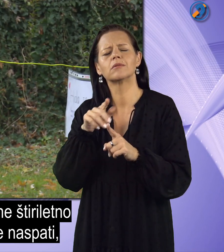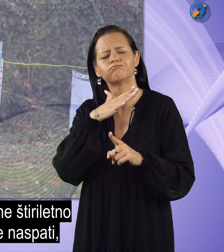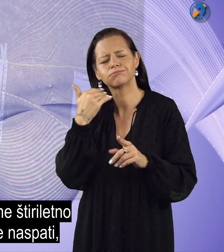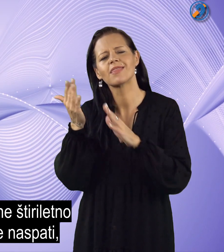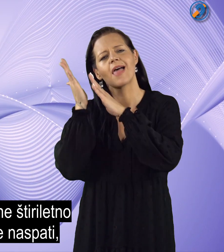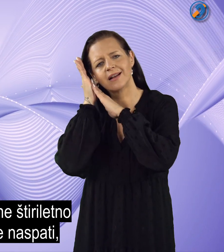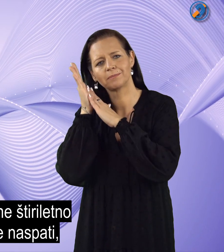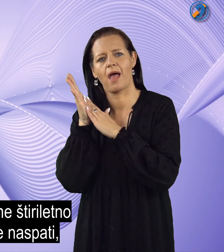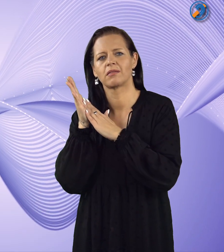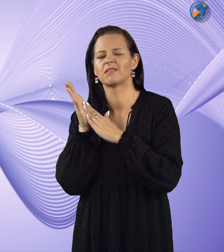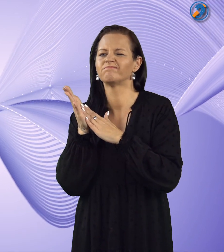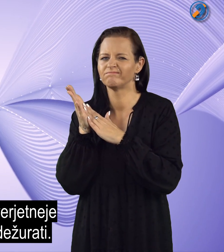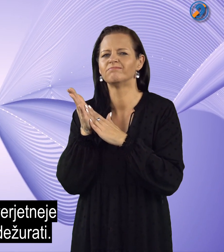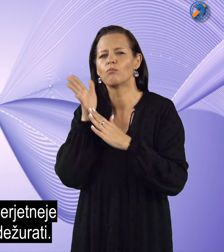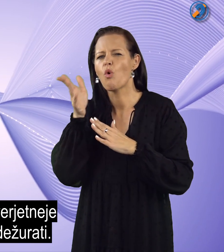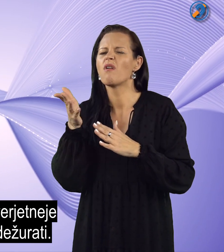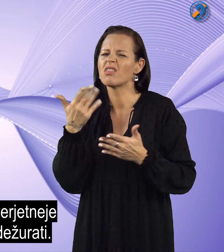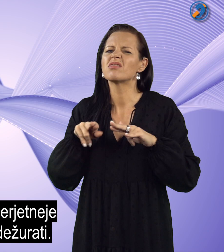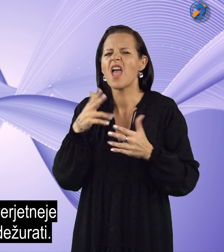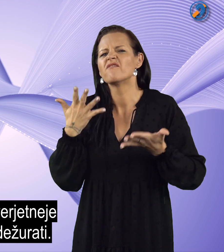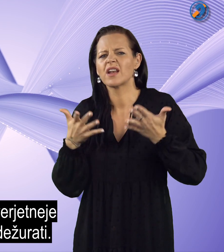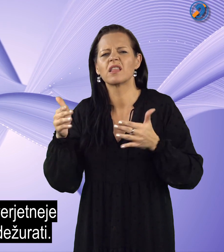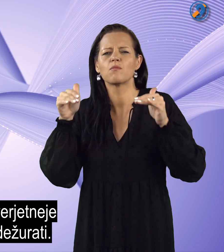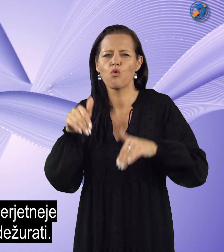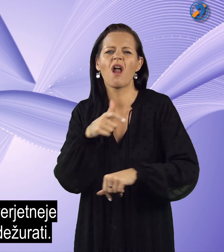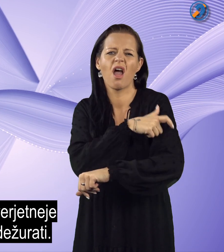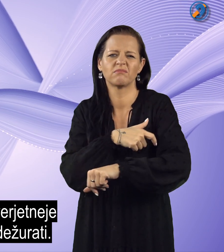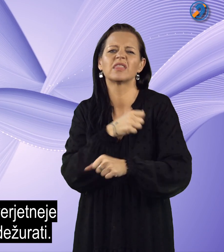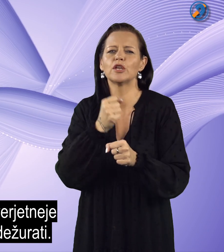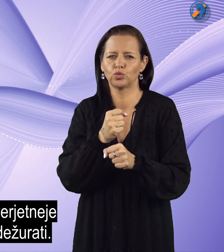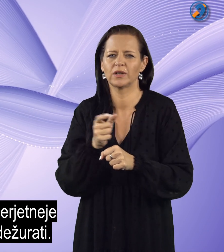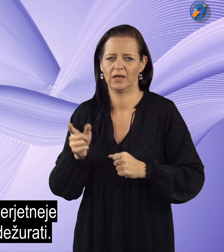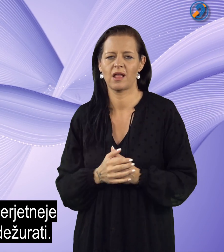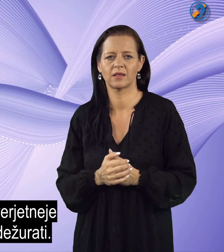In se naspati. A bo najverjetneje morala dežurati.